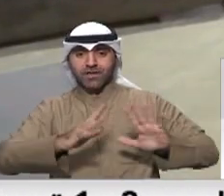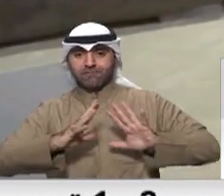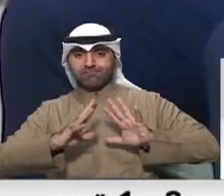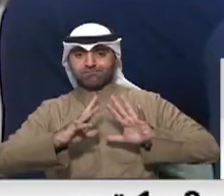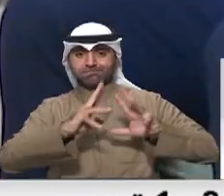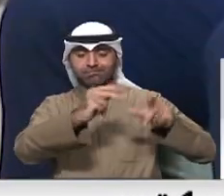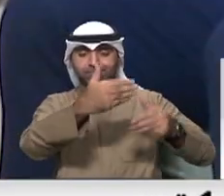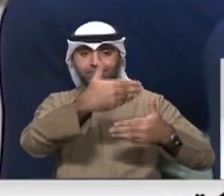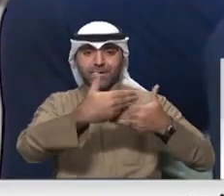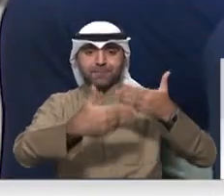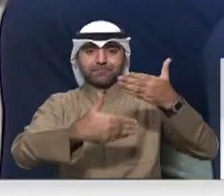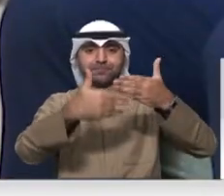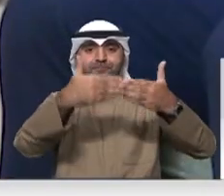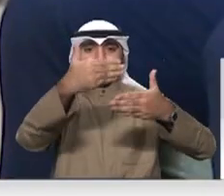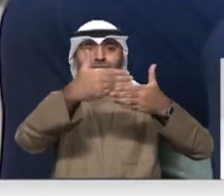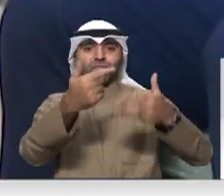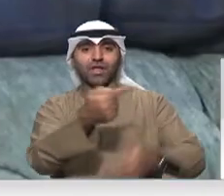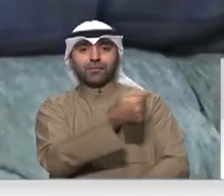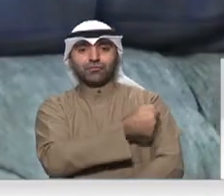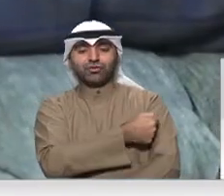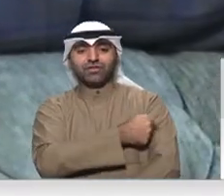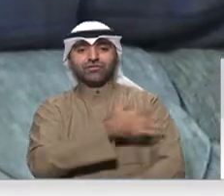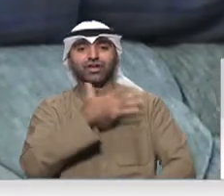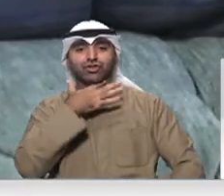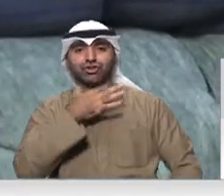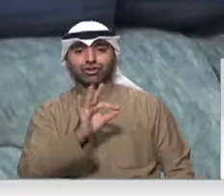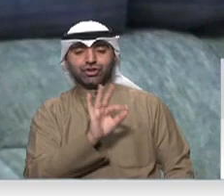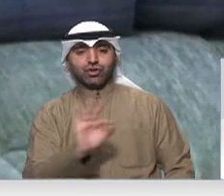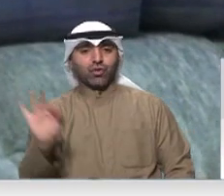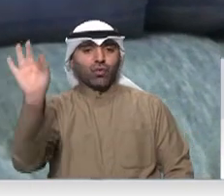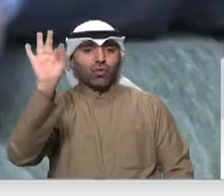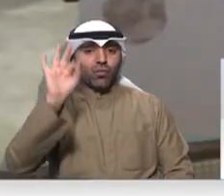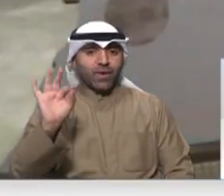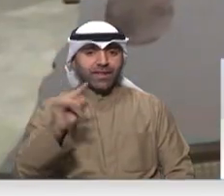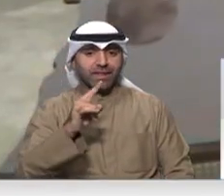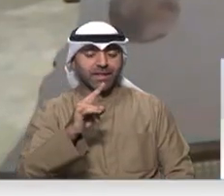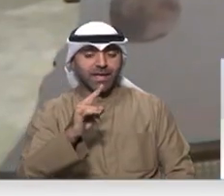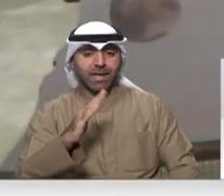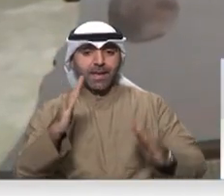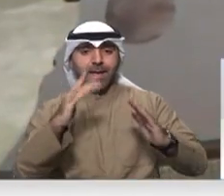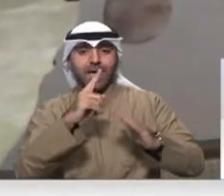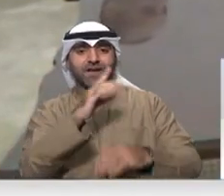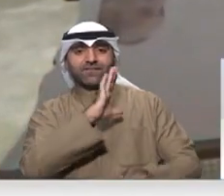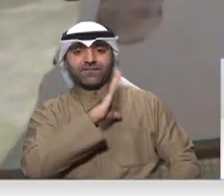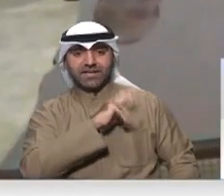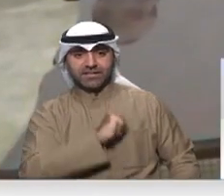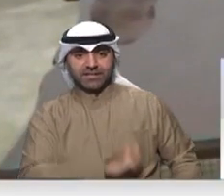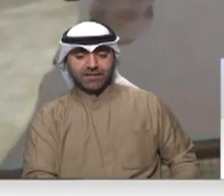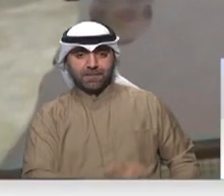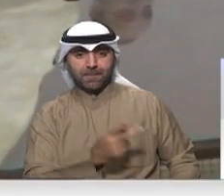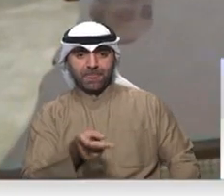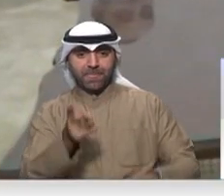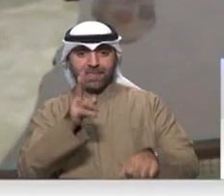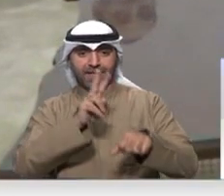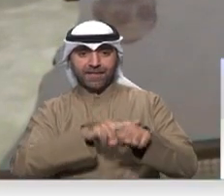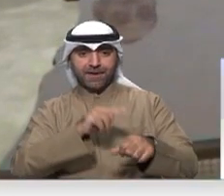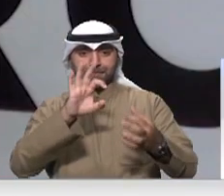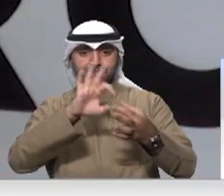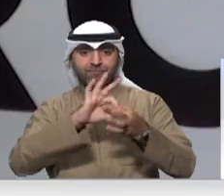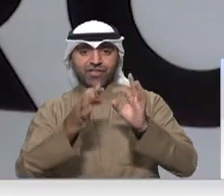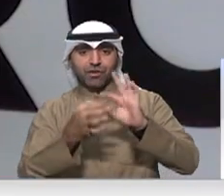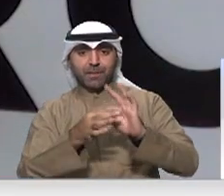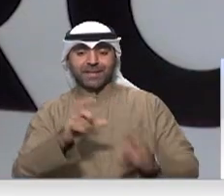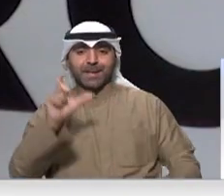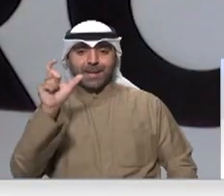الكويتي أيضا بحثت مع الهلال الأحمر المصري كيفية استضافة عدد من المصابين الفلسطينيين للعلاج داخل الكويت.